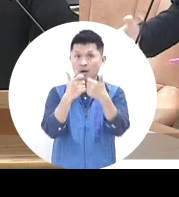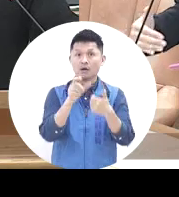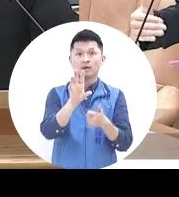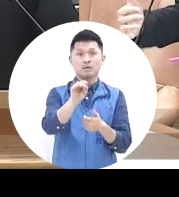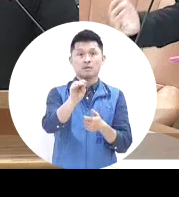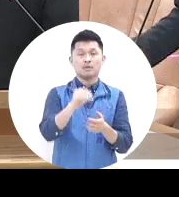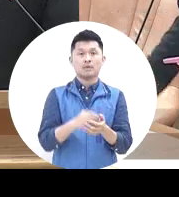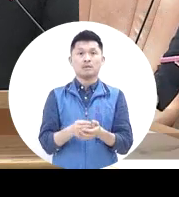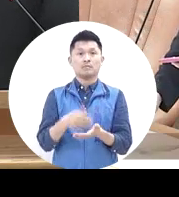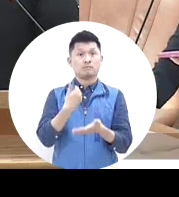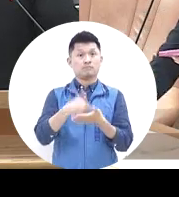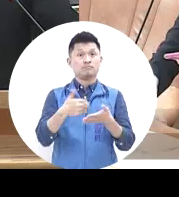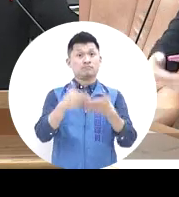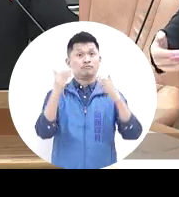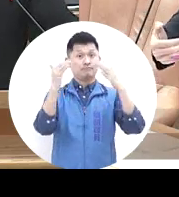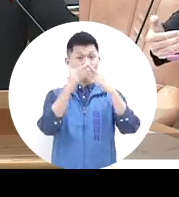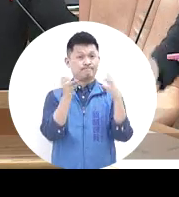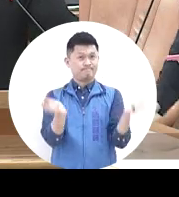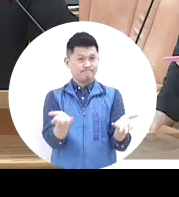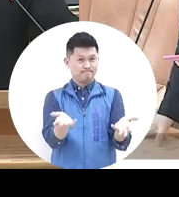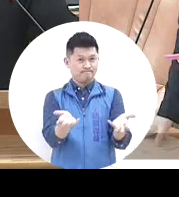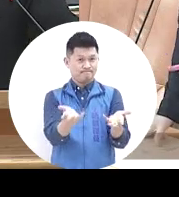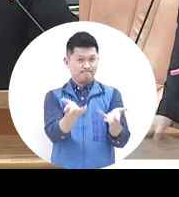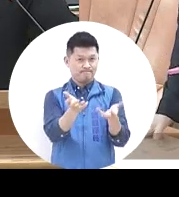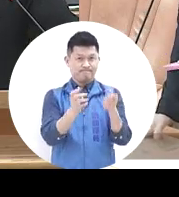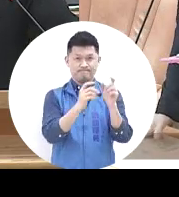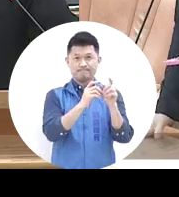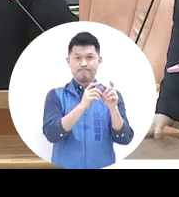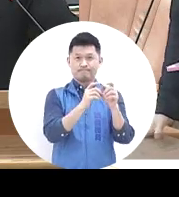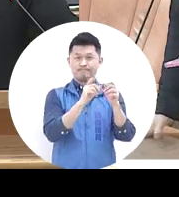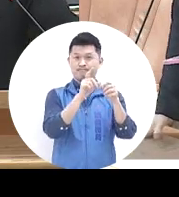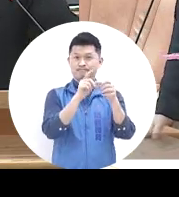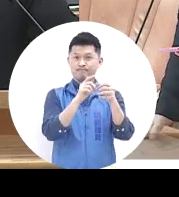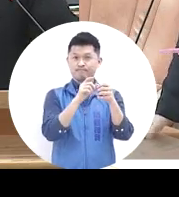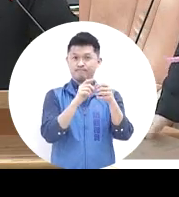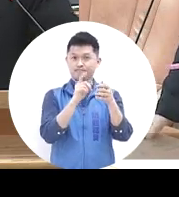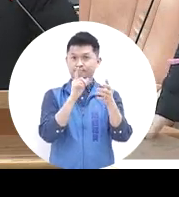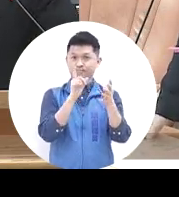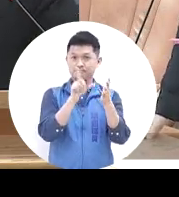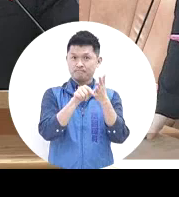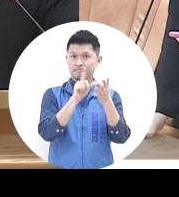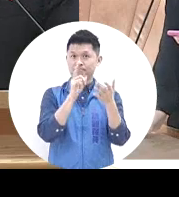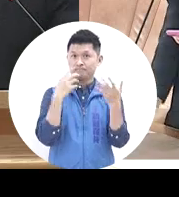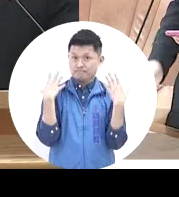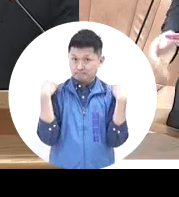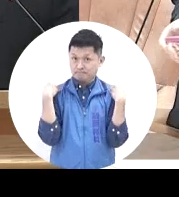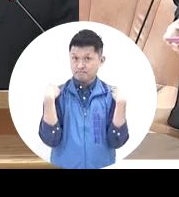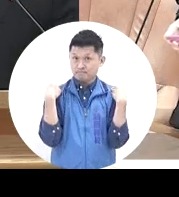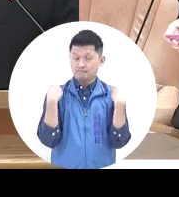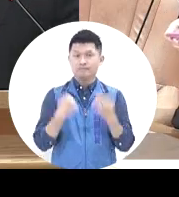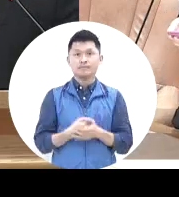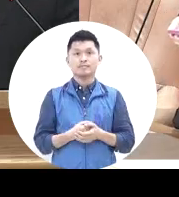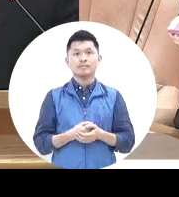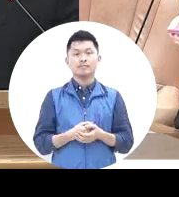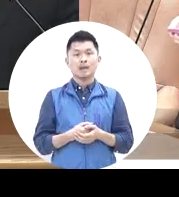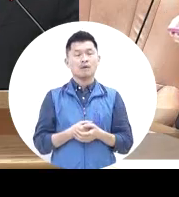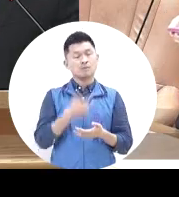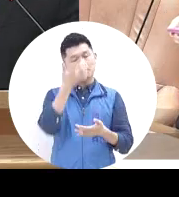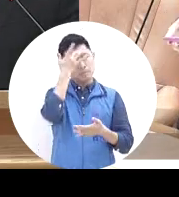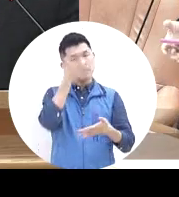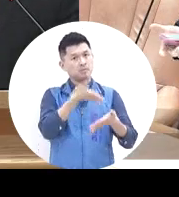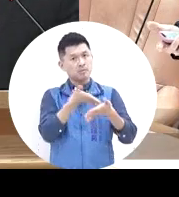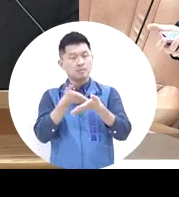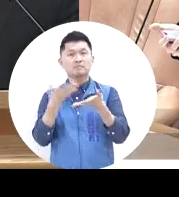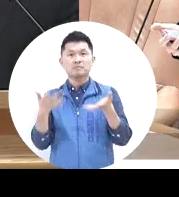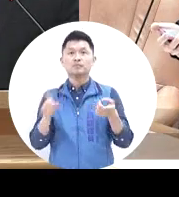美术馆的新建是不是能够如期的举行？ 当然这当中我们也碰到很多困扰，因为现在